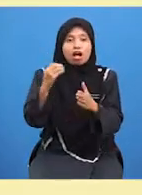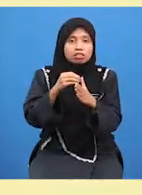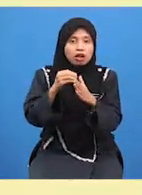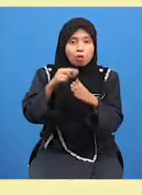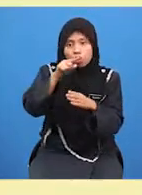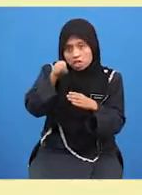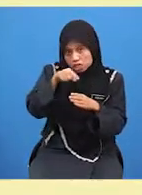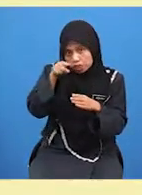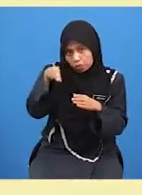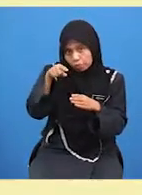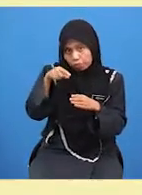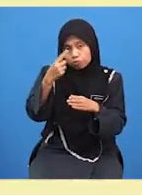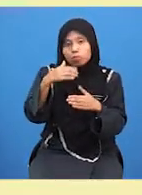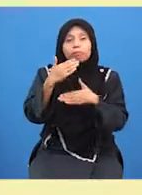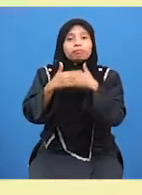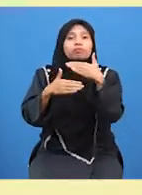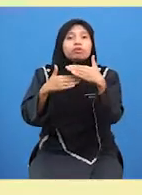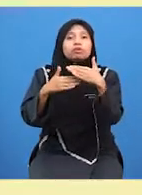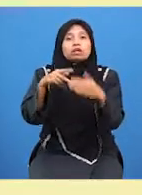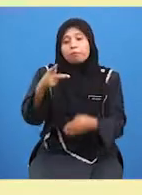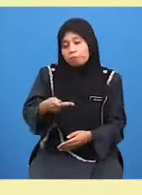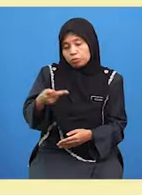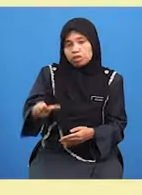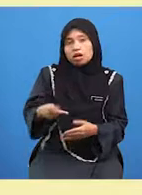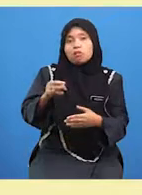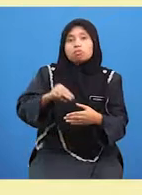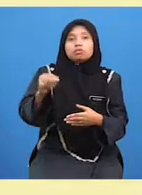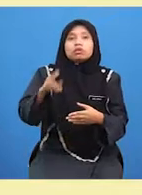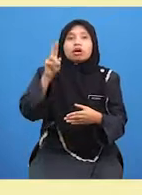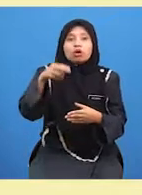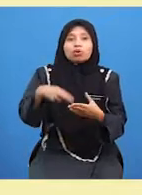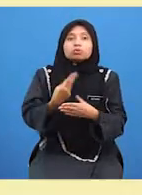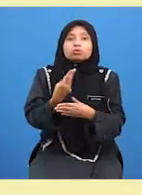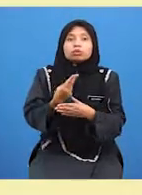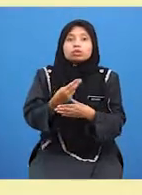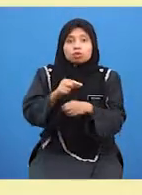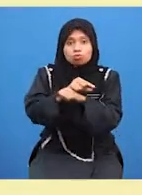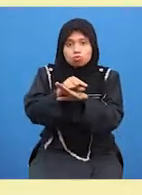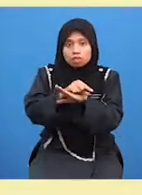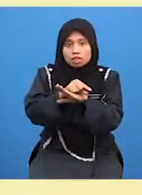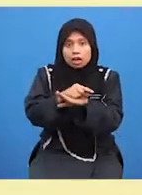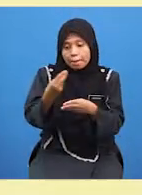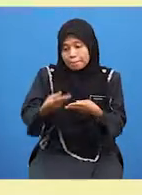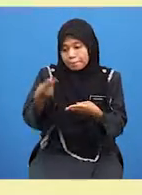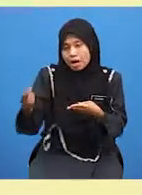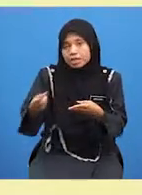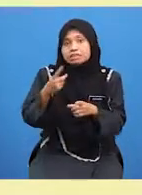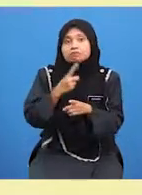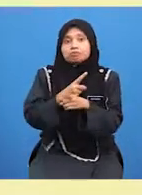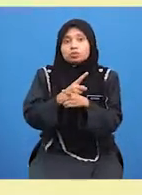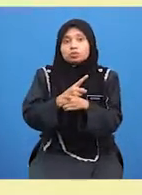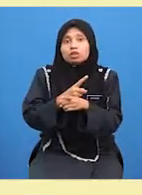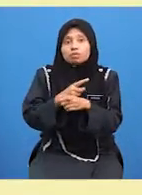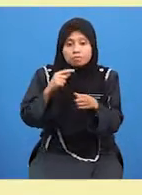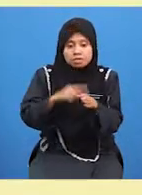topik pembangunan produk, murid harus menghasilkan reka bentuk yang menggunakan bahan sebenar semasa